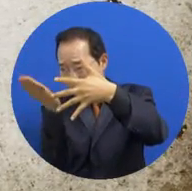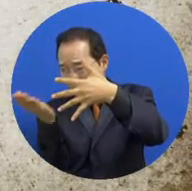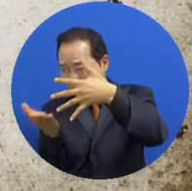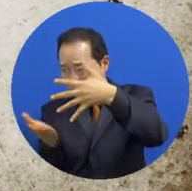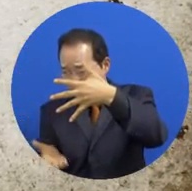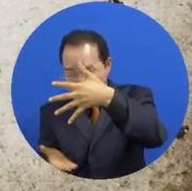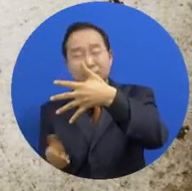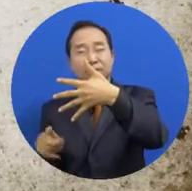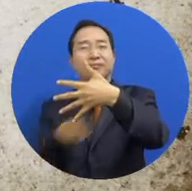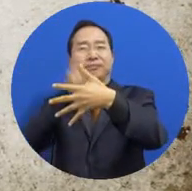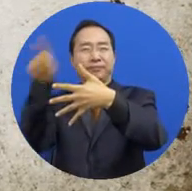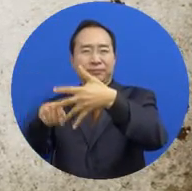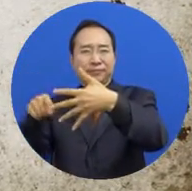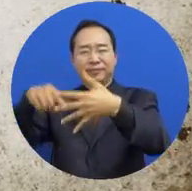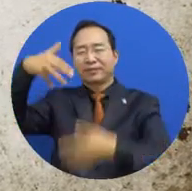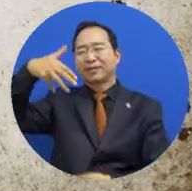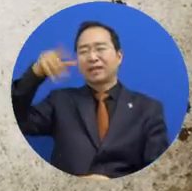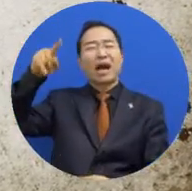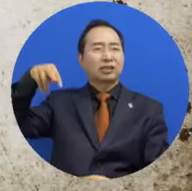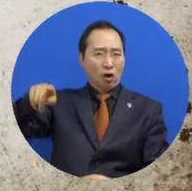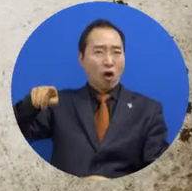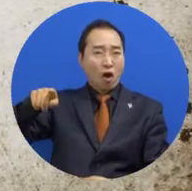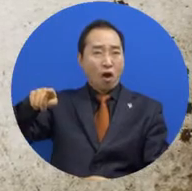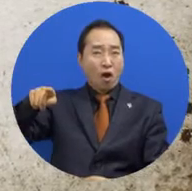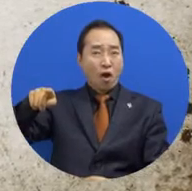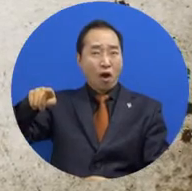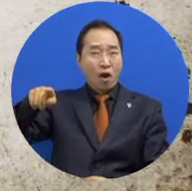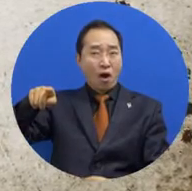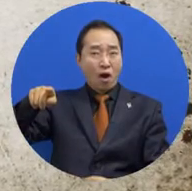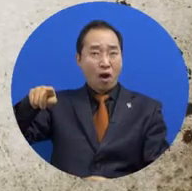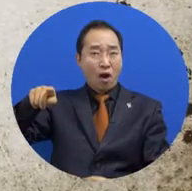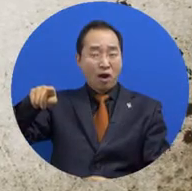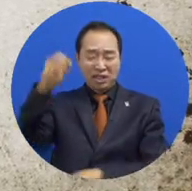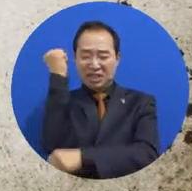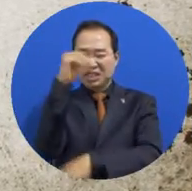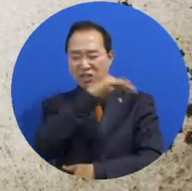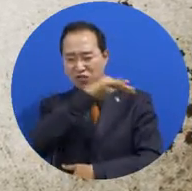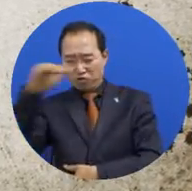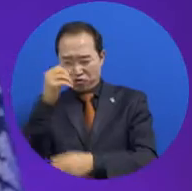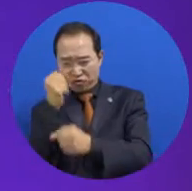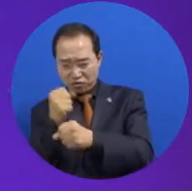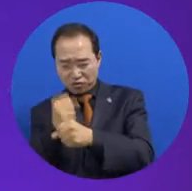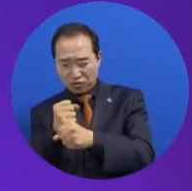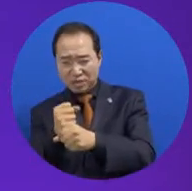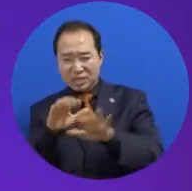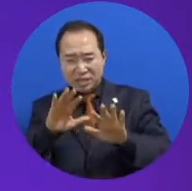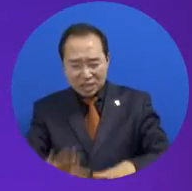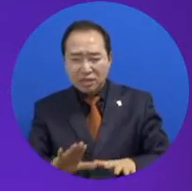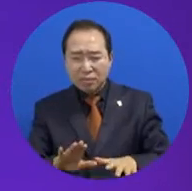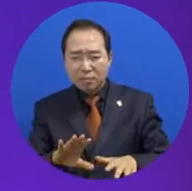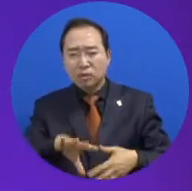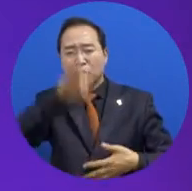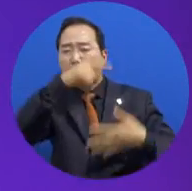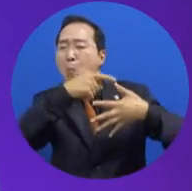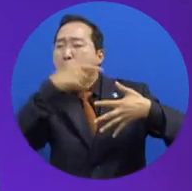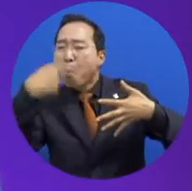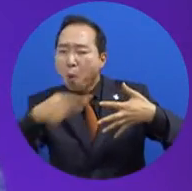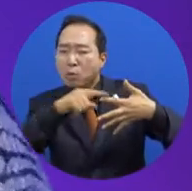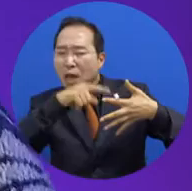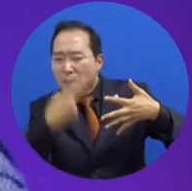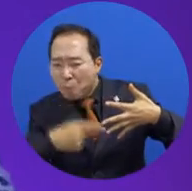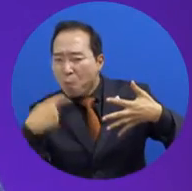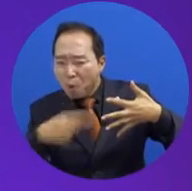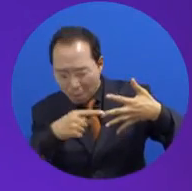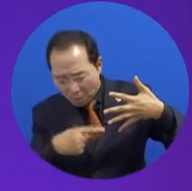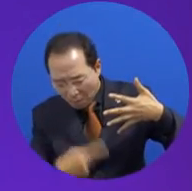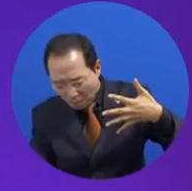순서와 공간적 질서를 합친 말이에요. 시공의 기준을 잡는 거죠. 내가 이 자리에서 뭘 해야 되는지를